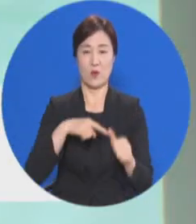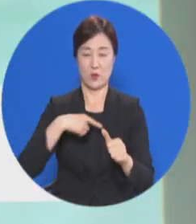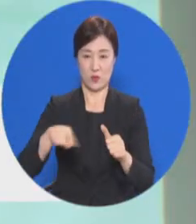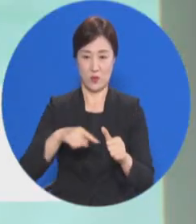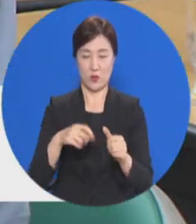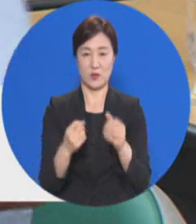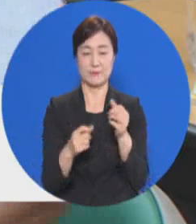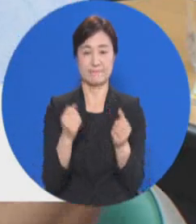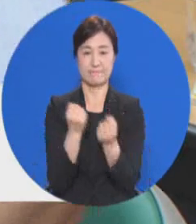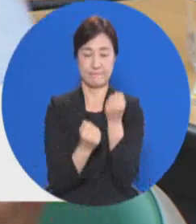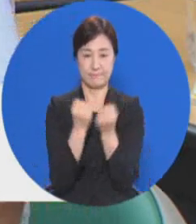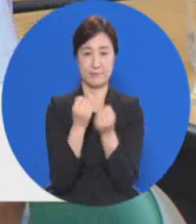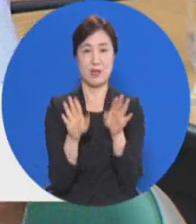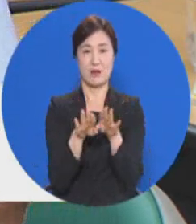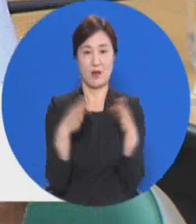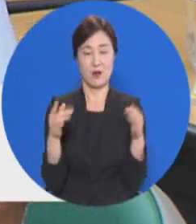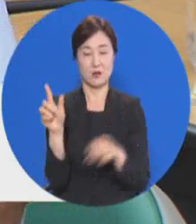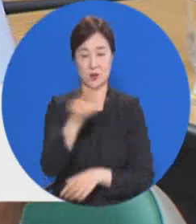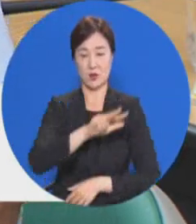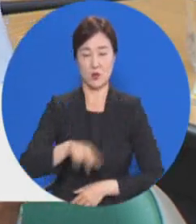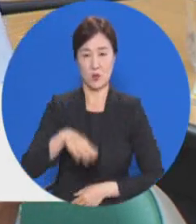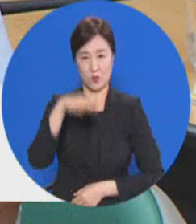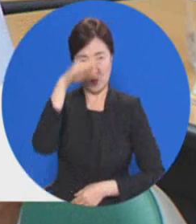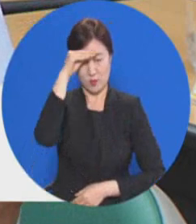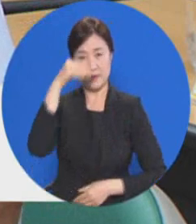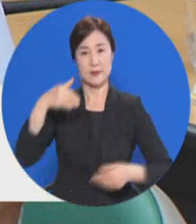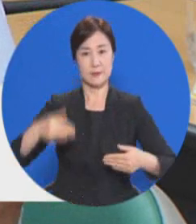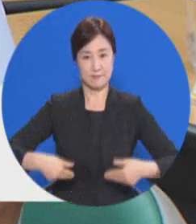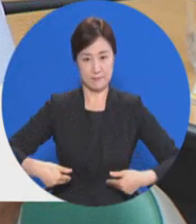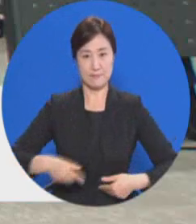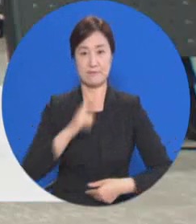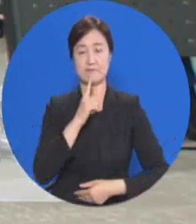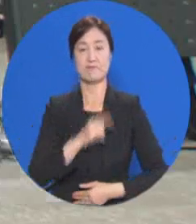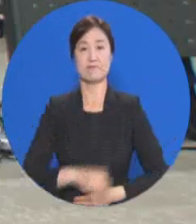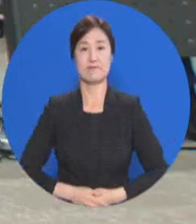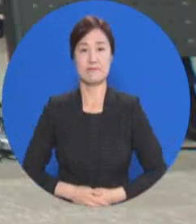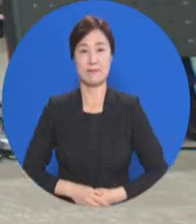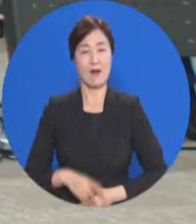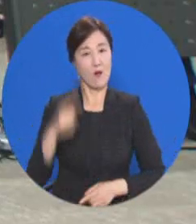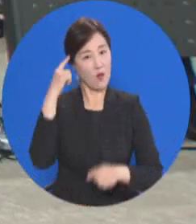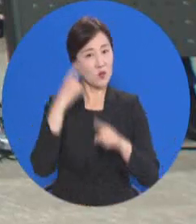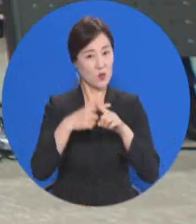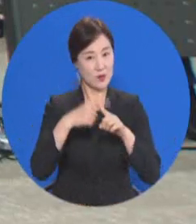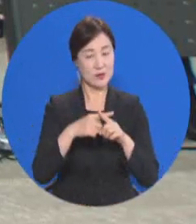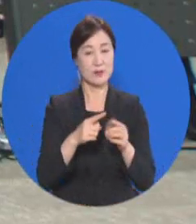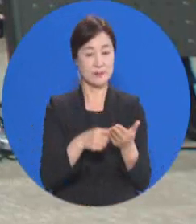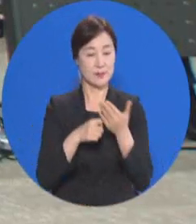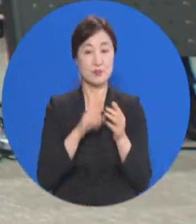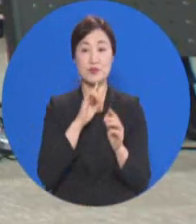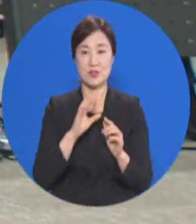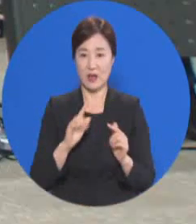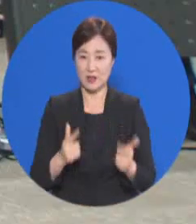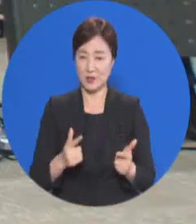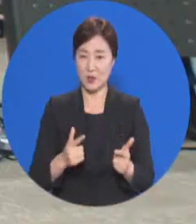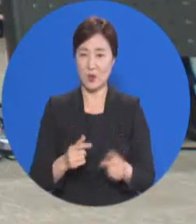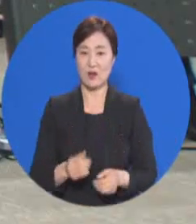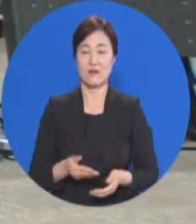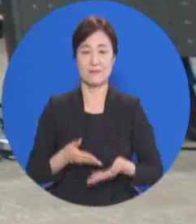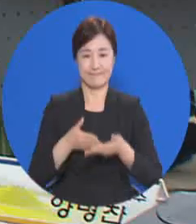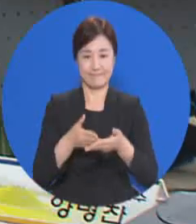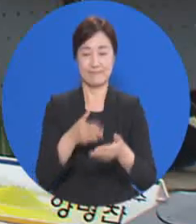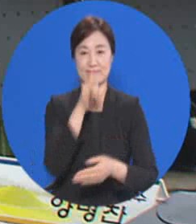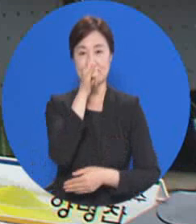정담회도 전국에서 본받을 만한 사례로 소개됐습니다. 긍정적인 반응뿐 아니라 비판적인 제안도